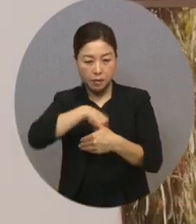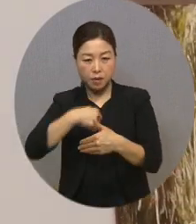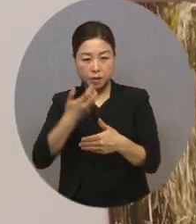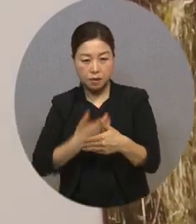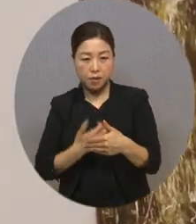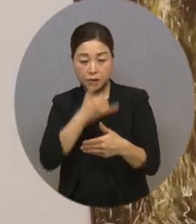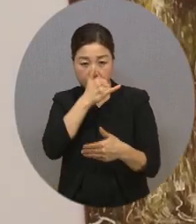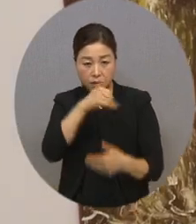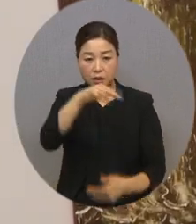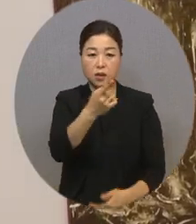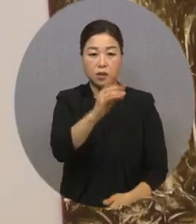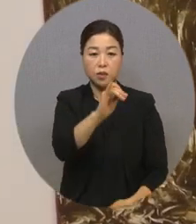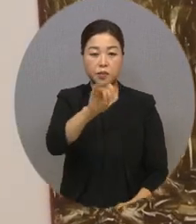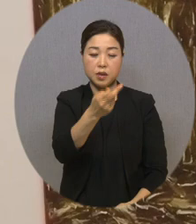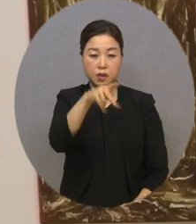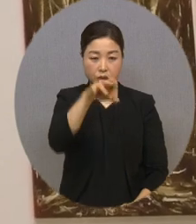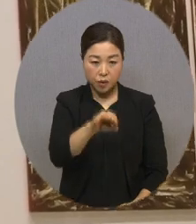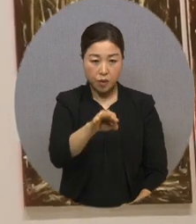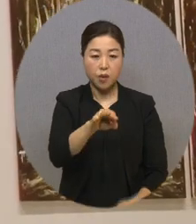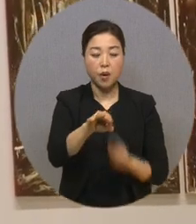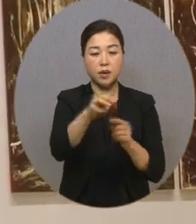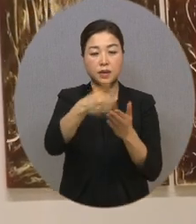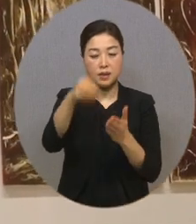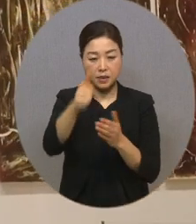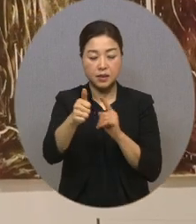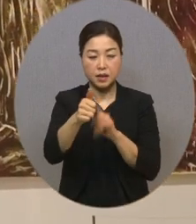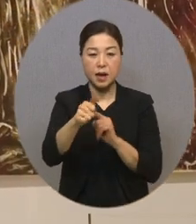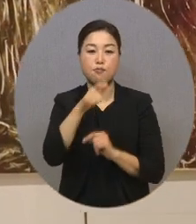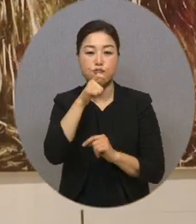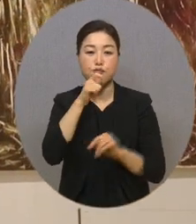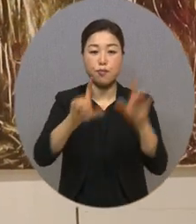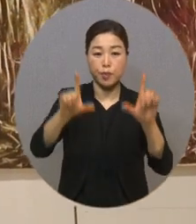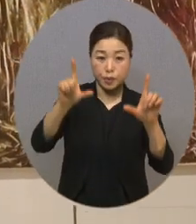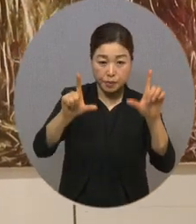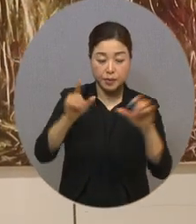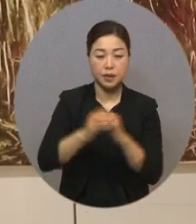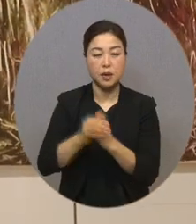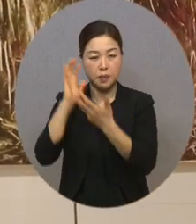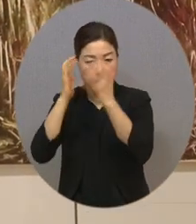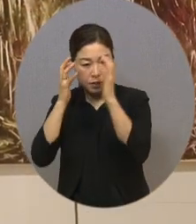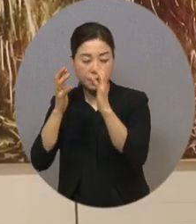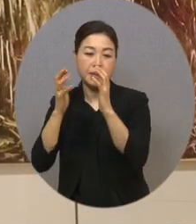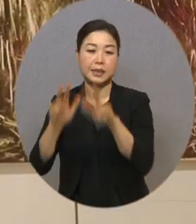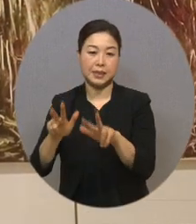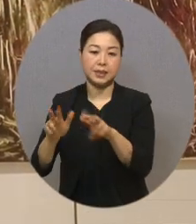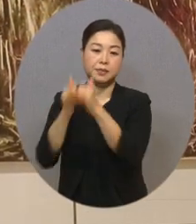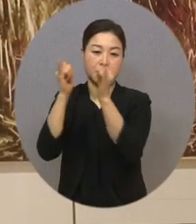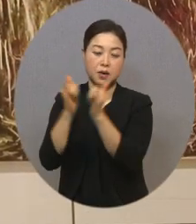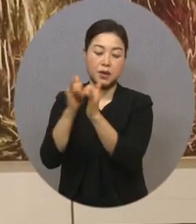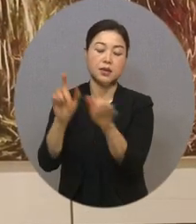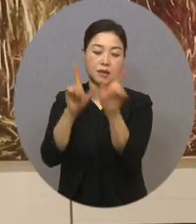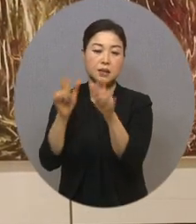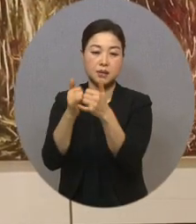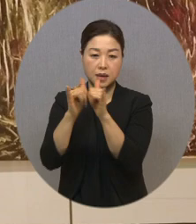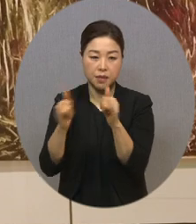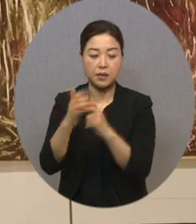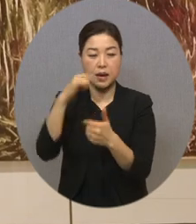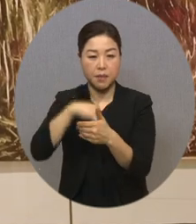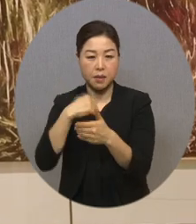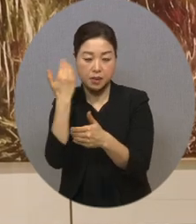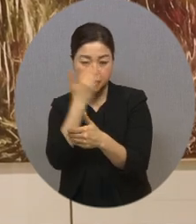송필용 작가의 물줄기는 복잡한 현대사회를 살아가는 사람들의 마음을 정화하는 사유의